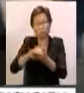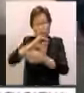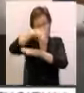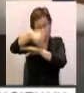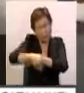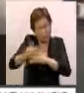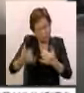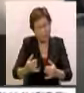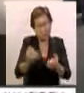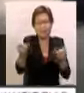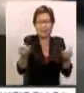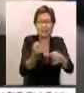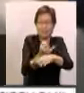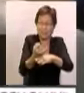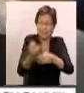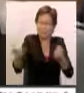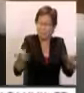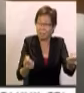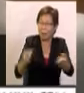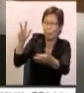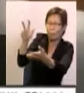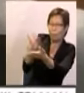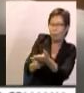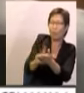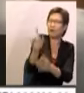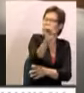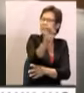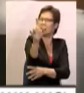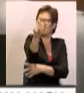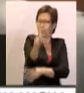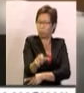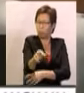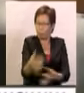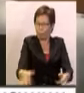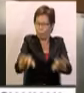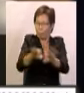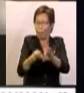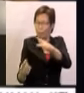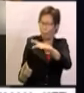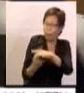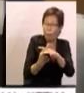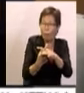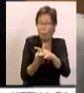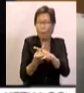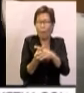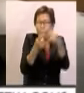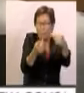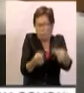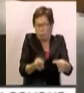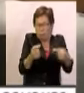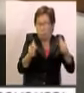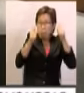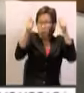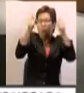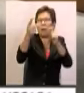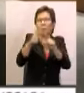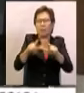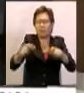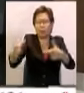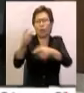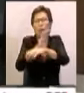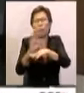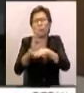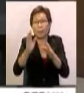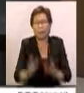ini, industri otomotif negara mengiktiraf satu-satunya insan penting yang mencetus semangat juang tinggi kepada golongan